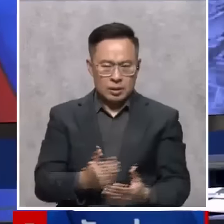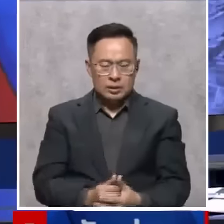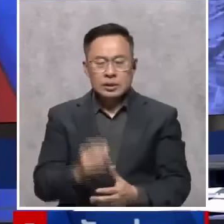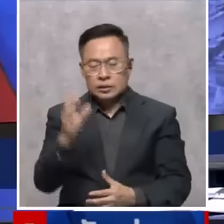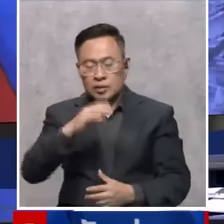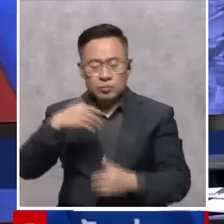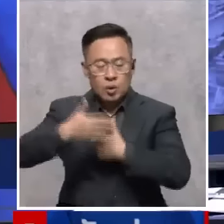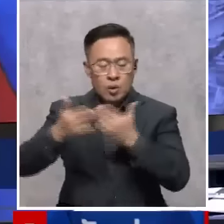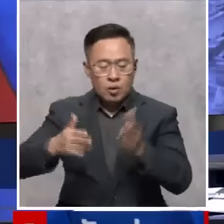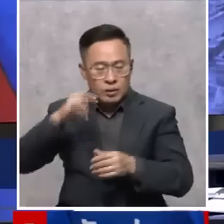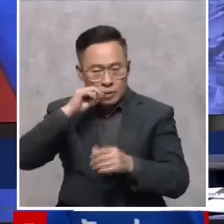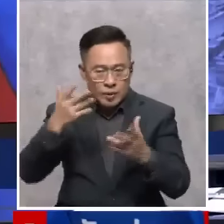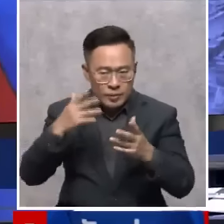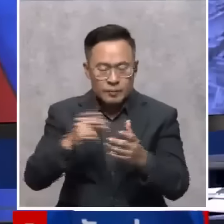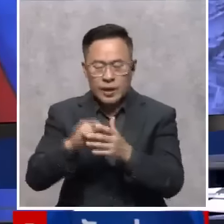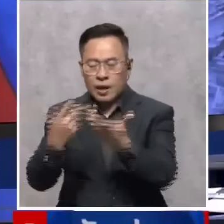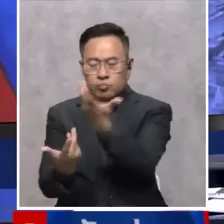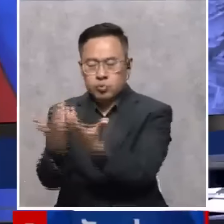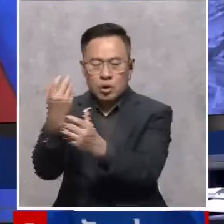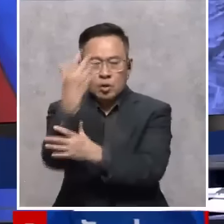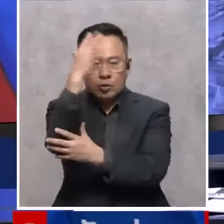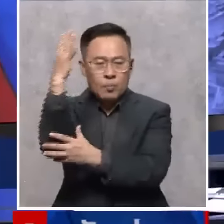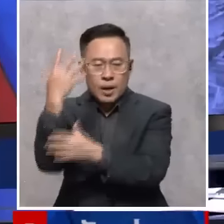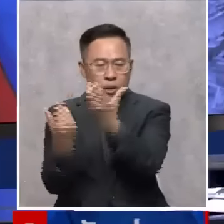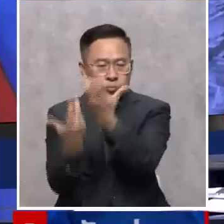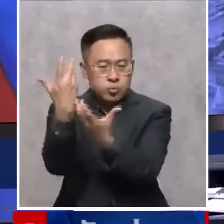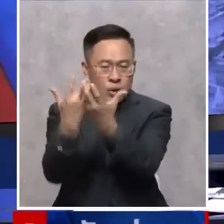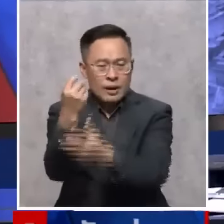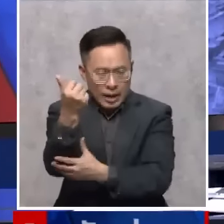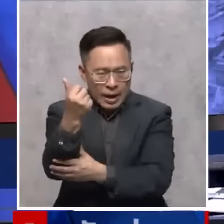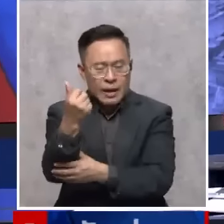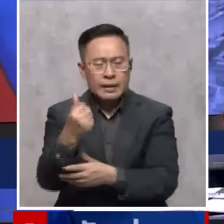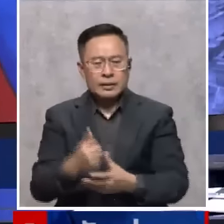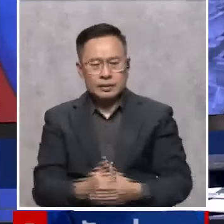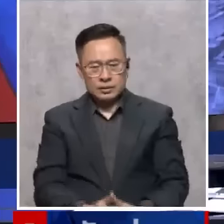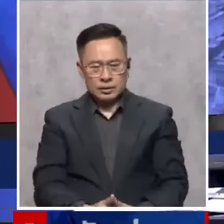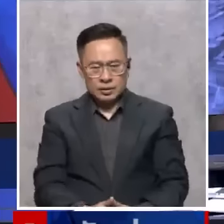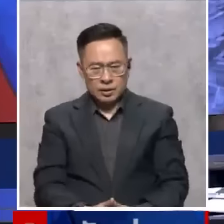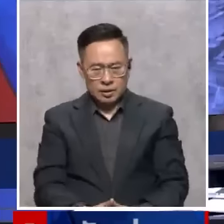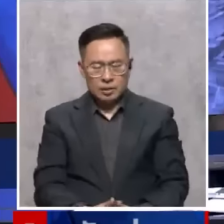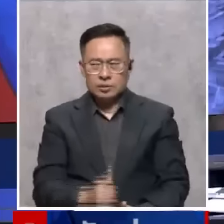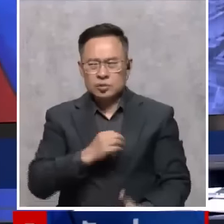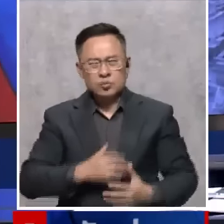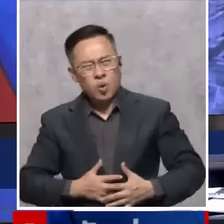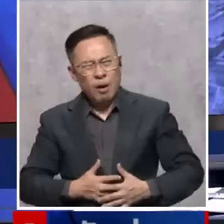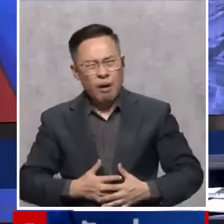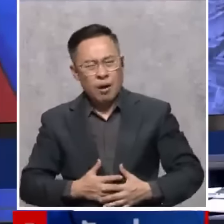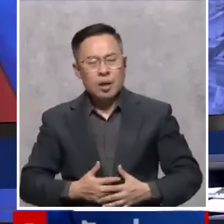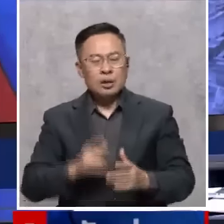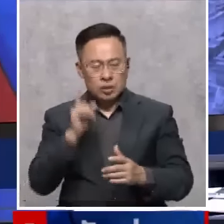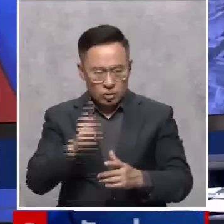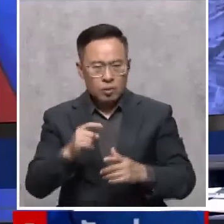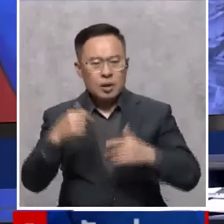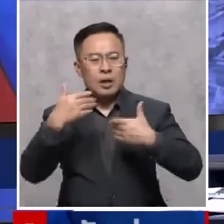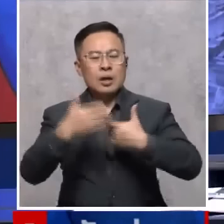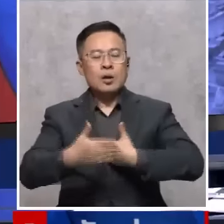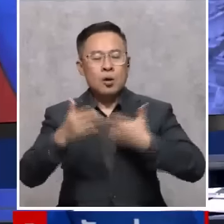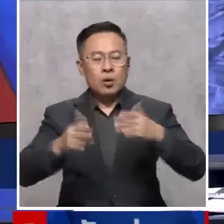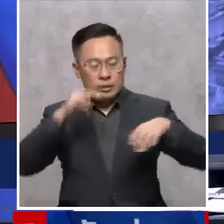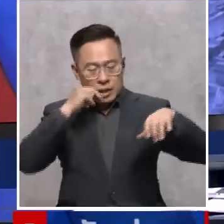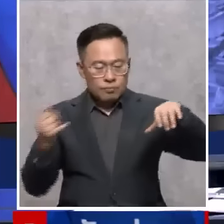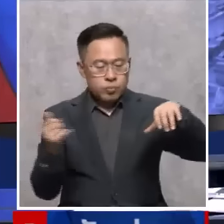หาแบบป่าหญ้าข้างทางอะไรอย่างเงี้ยน่าจะดีกว่ามเอแบรู้สึกพอรู้สึกก็รีบเข้าไปเลยอ่ะอย่ารอให้จนถึงแบบจุดสุด